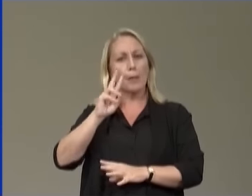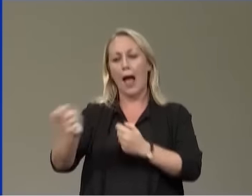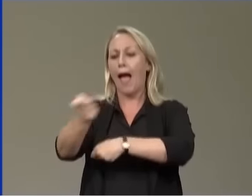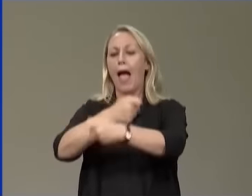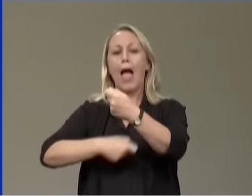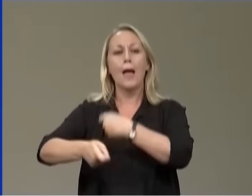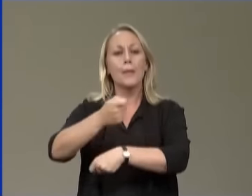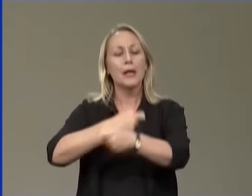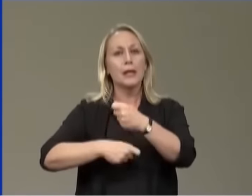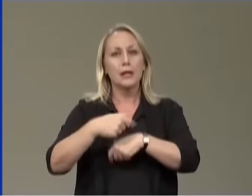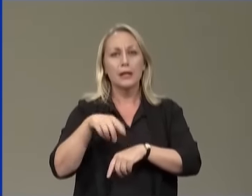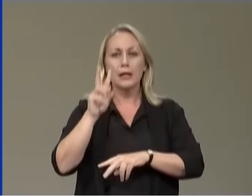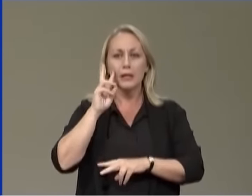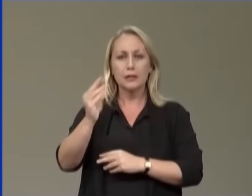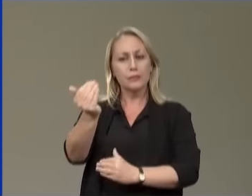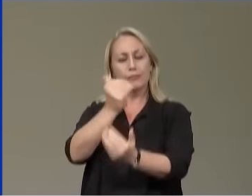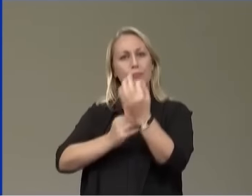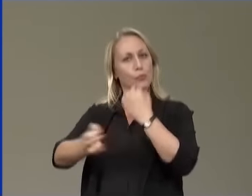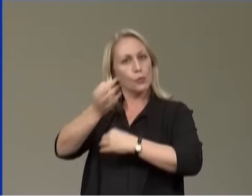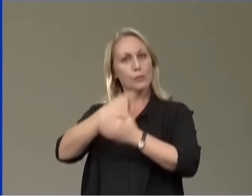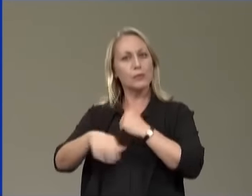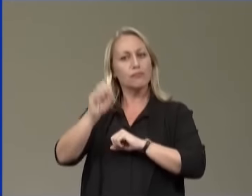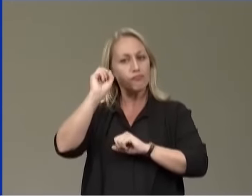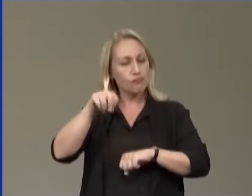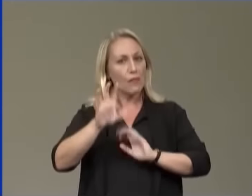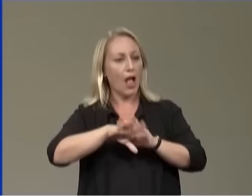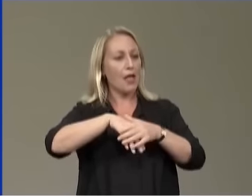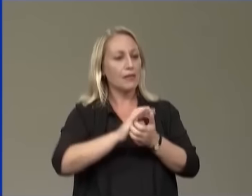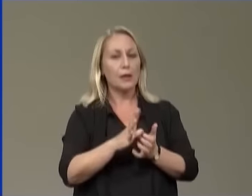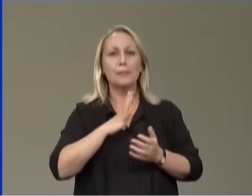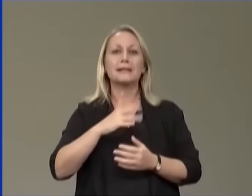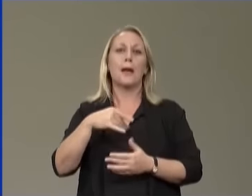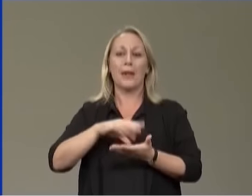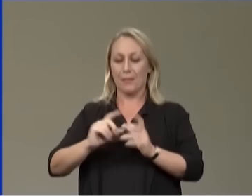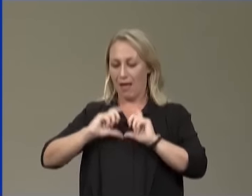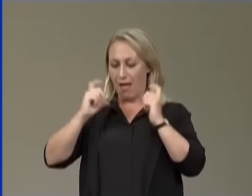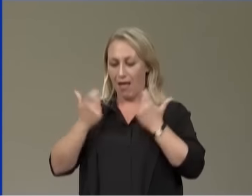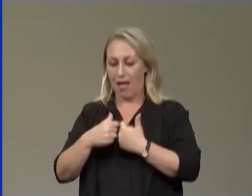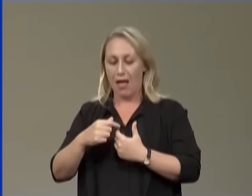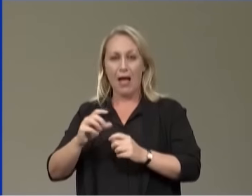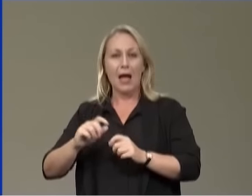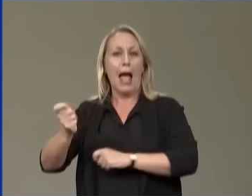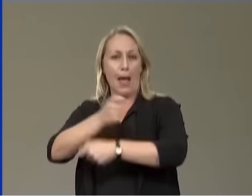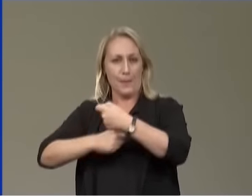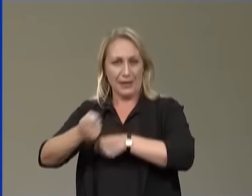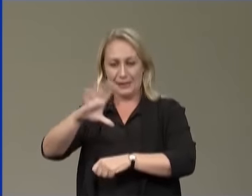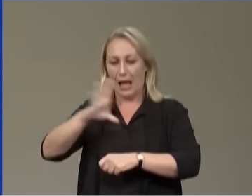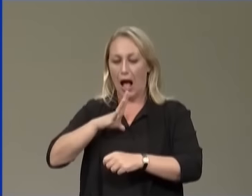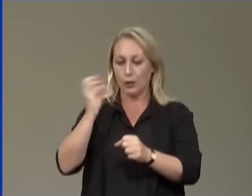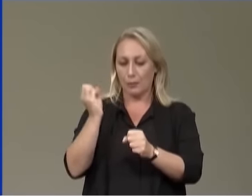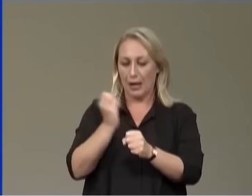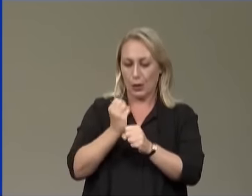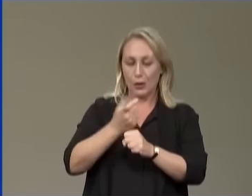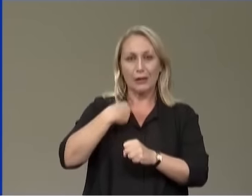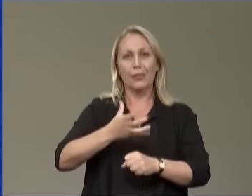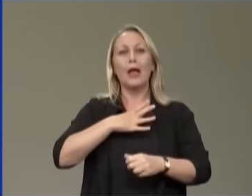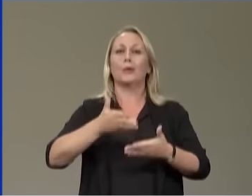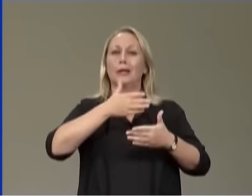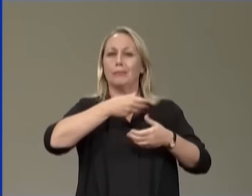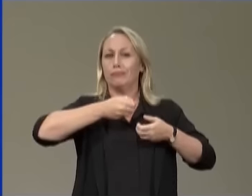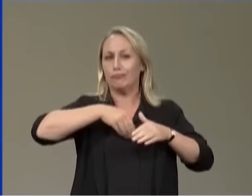που έχουν εκφράσει το ενδιαφέρον να στηρίξουν εργαζόμενους τους που κάνουν παιδιά. Από φέτος, οι εργοδότες οι